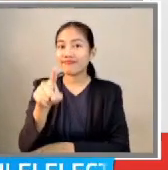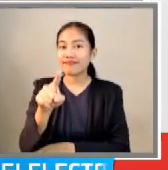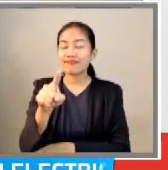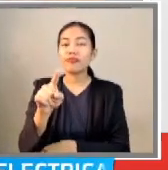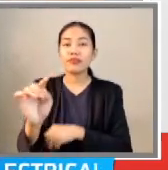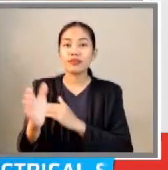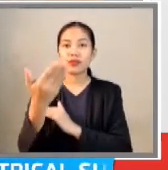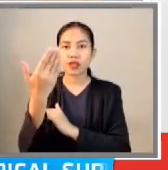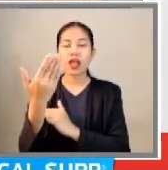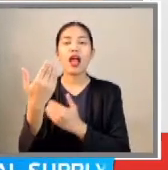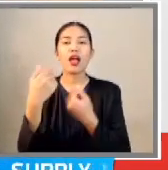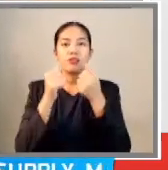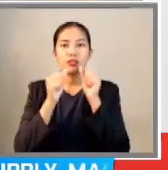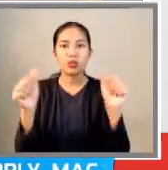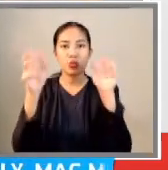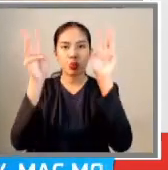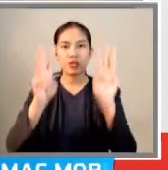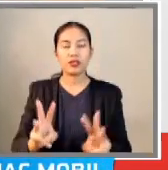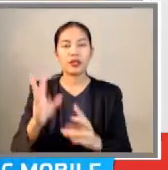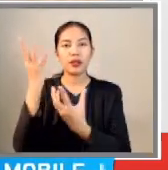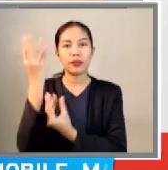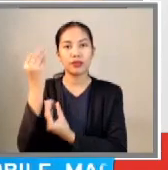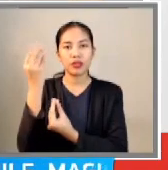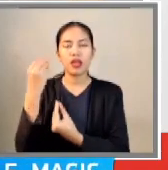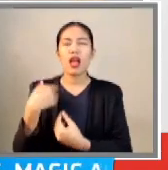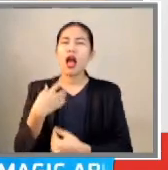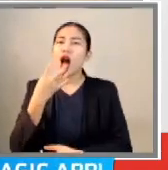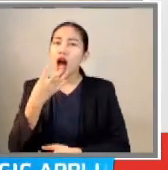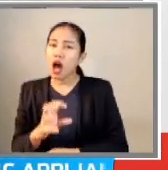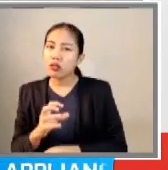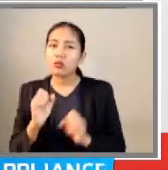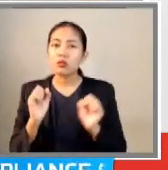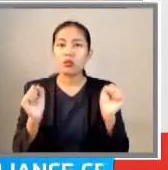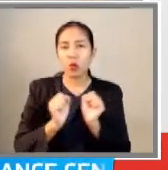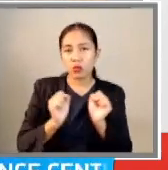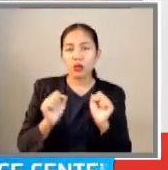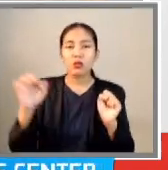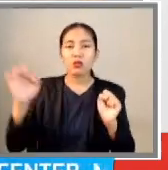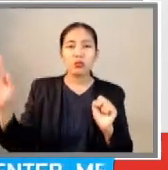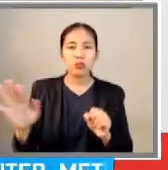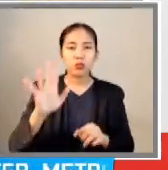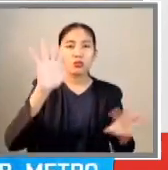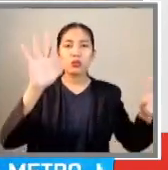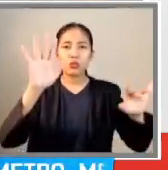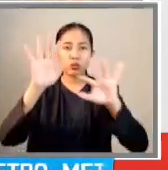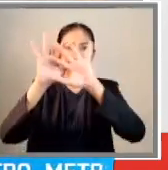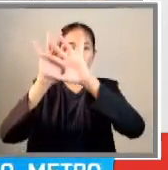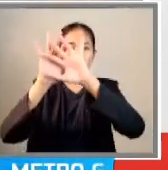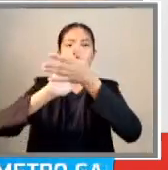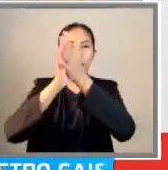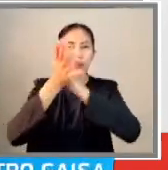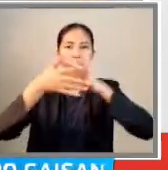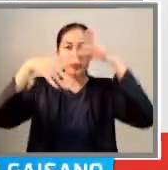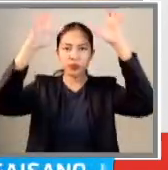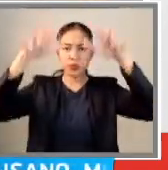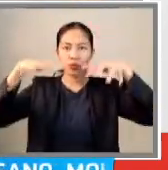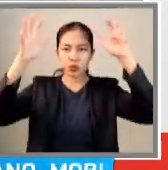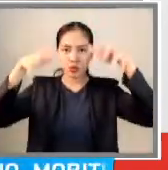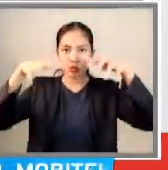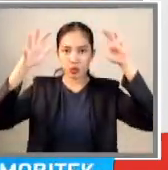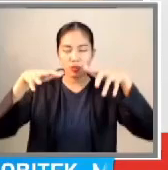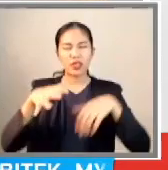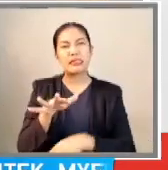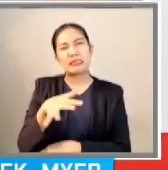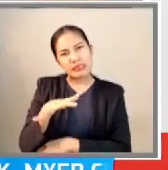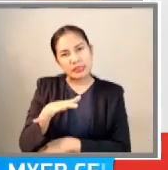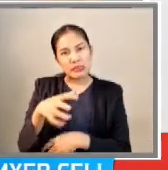ang shear line o yung pagsasalubong ng mainit at malamig na hangin ang siyang magdadala ng mga pag-ulan. Moderate to heavy with the times intense rains ang posible nating